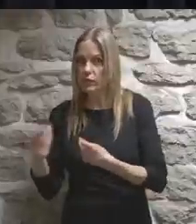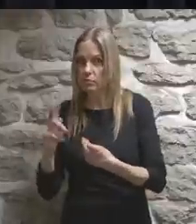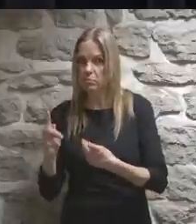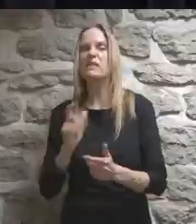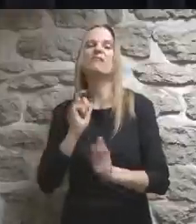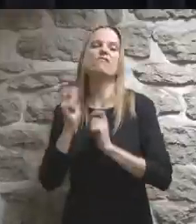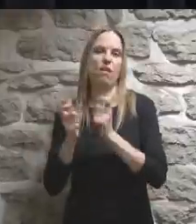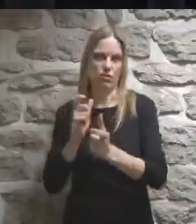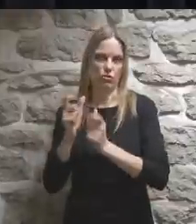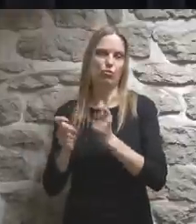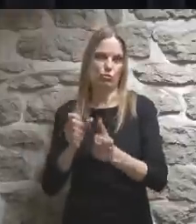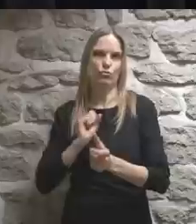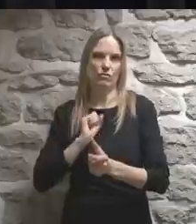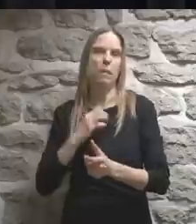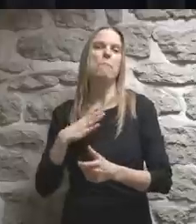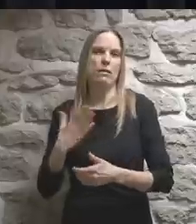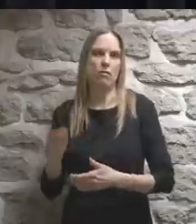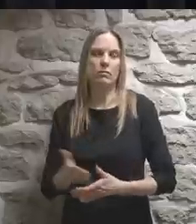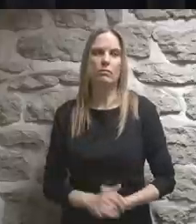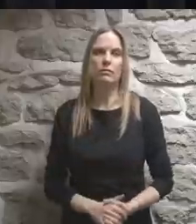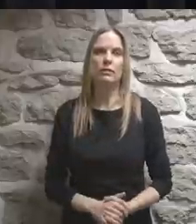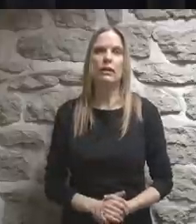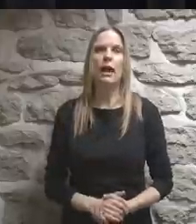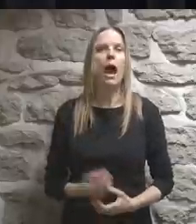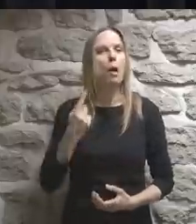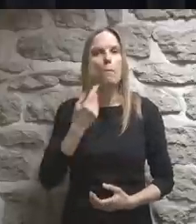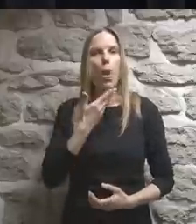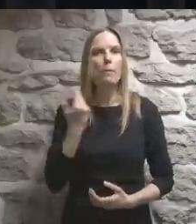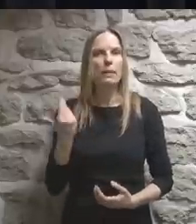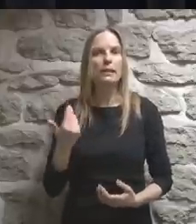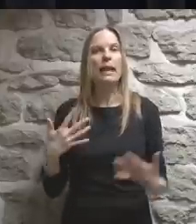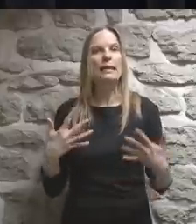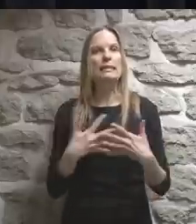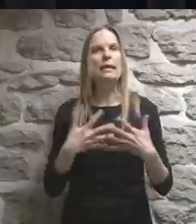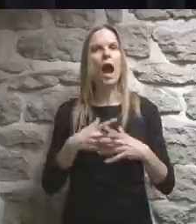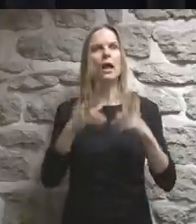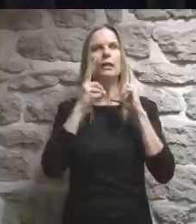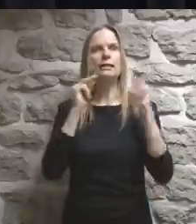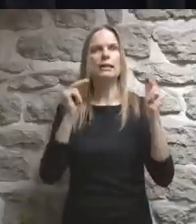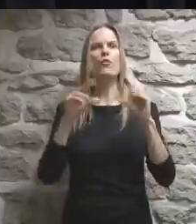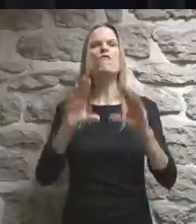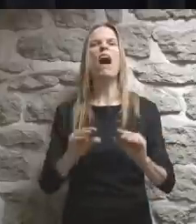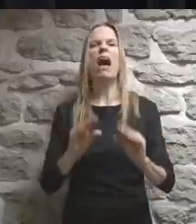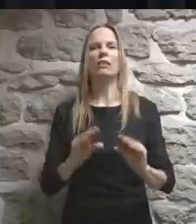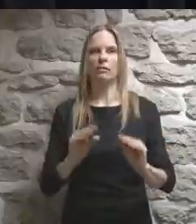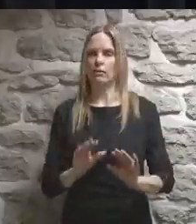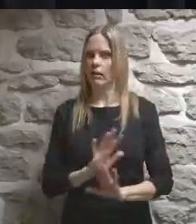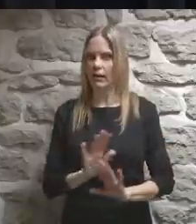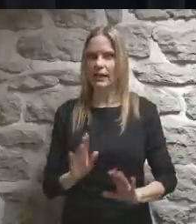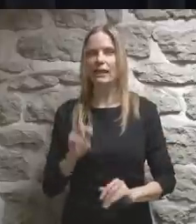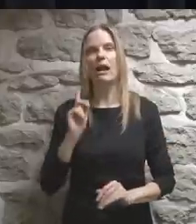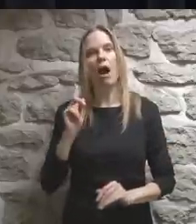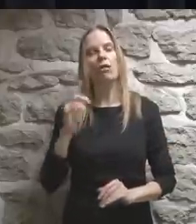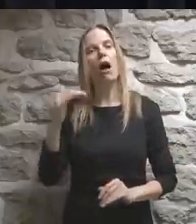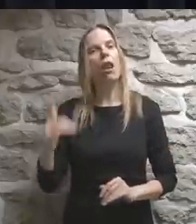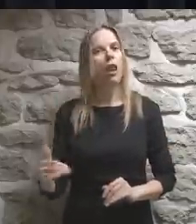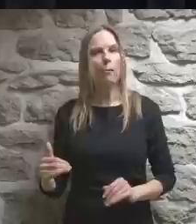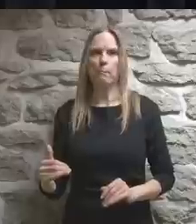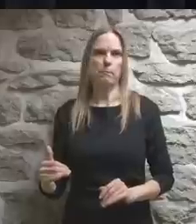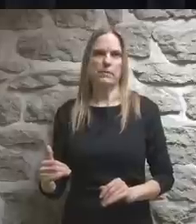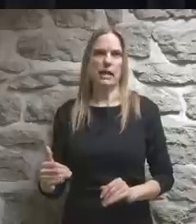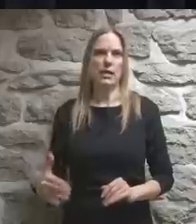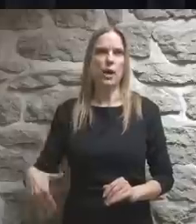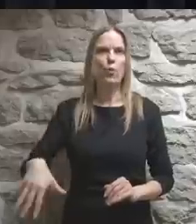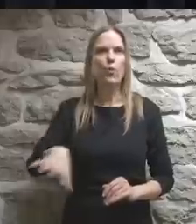vastuseid ja ei ole mõtet vähendada sõja tõsidust, aga laps ei pea kindlasti teadma